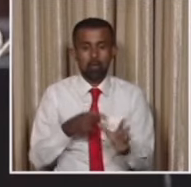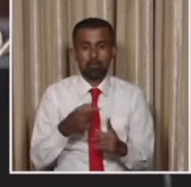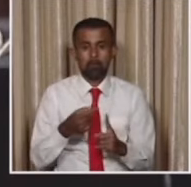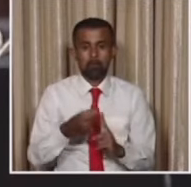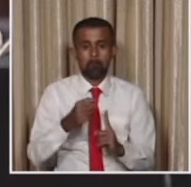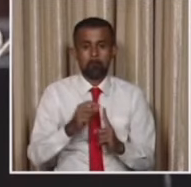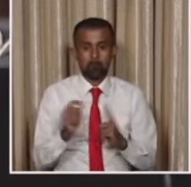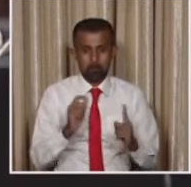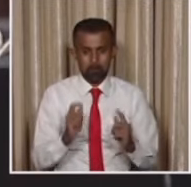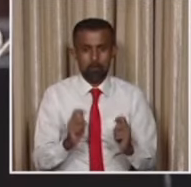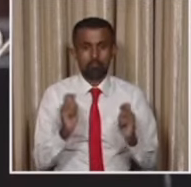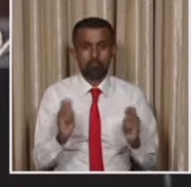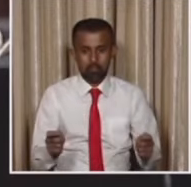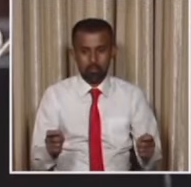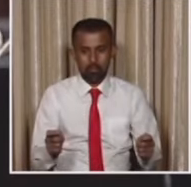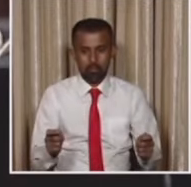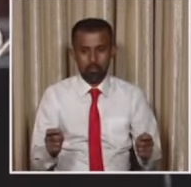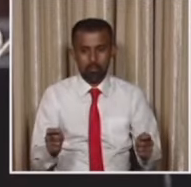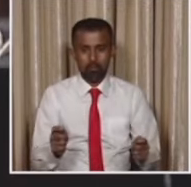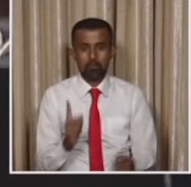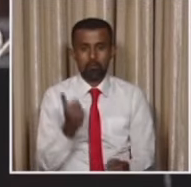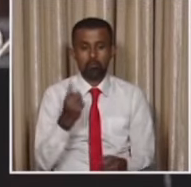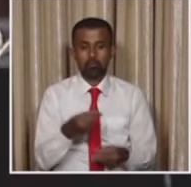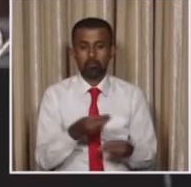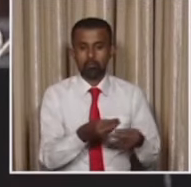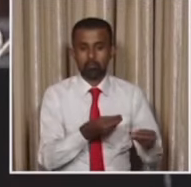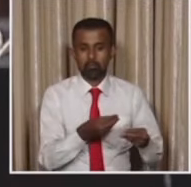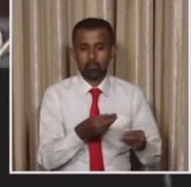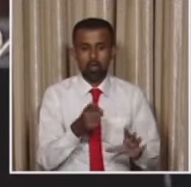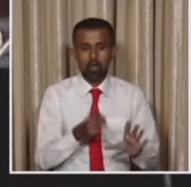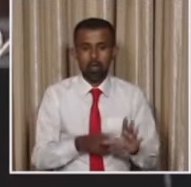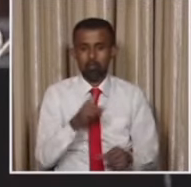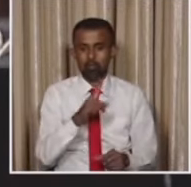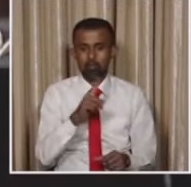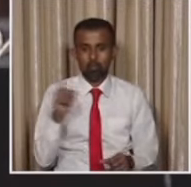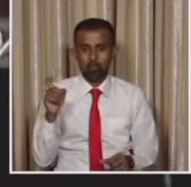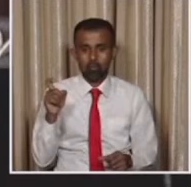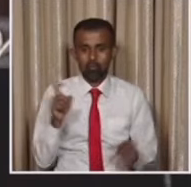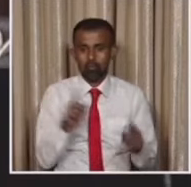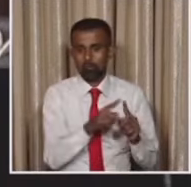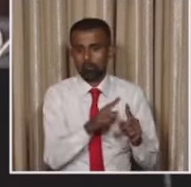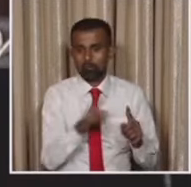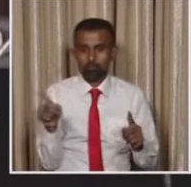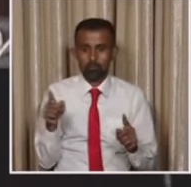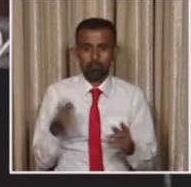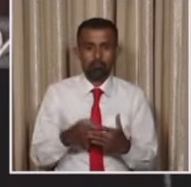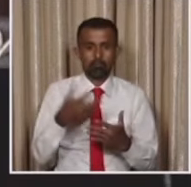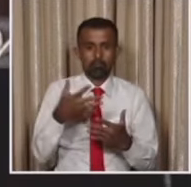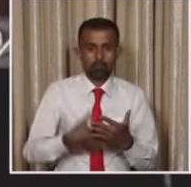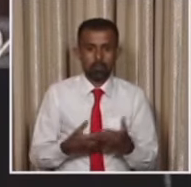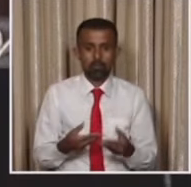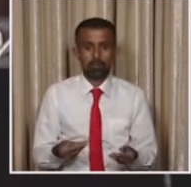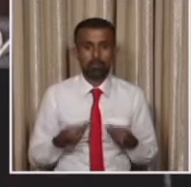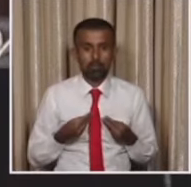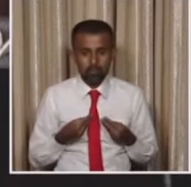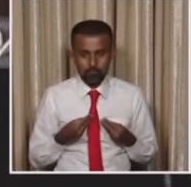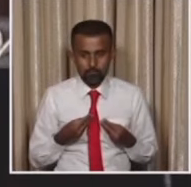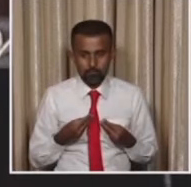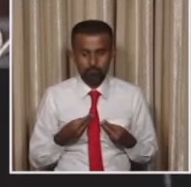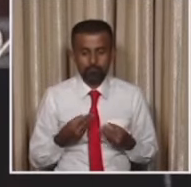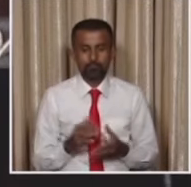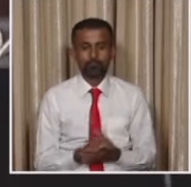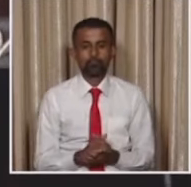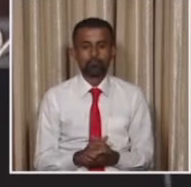එනවා. සාමාන්‍ය මුල්ම ගනුදෙනුව වෙලා වසර එකමාරක් යනවා මේ වාර්තාව අපේ අතට එන්න. ඒ